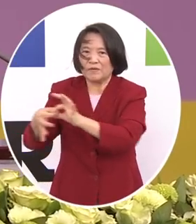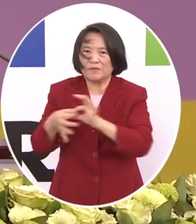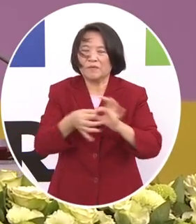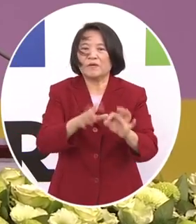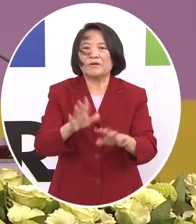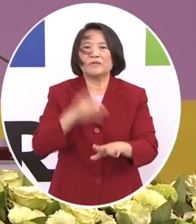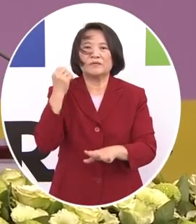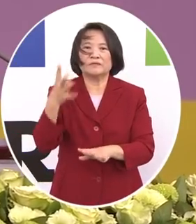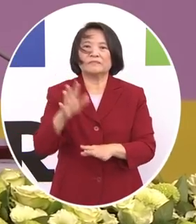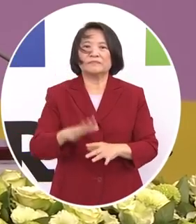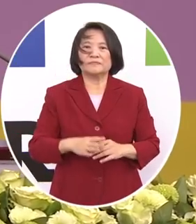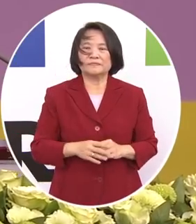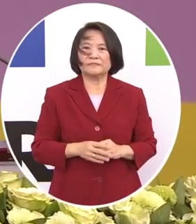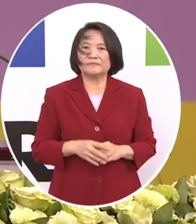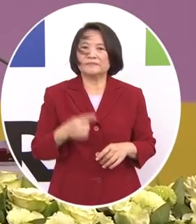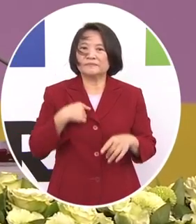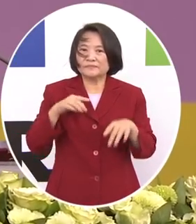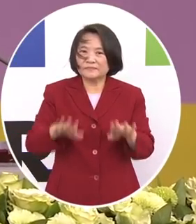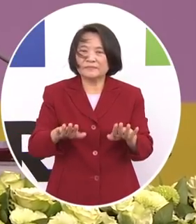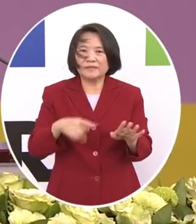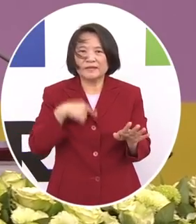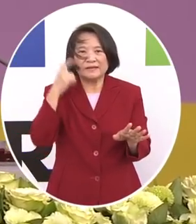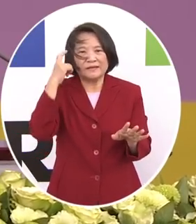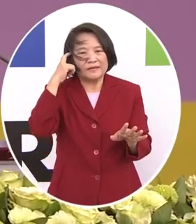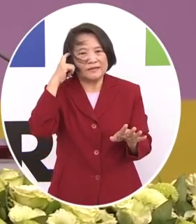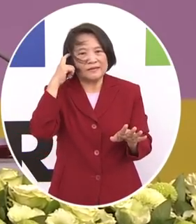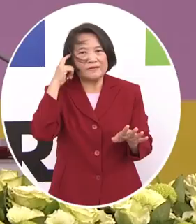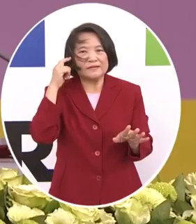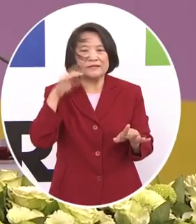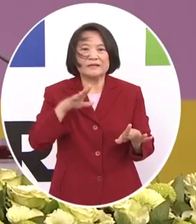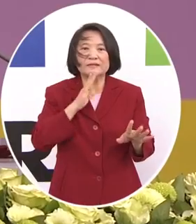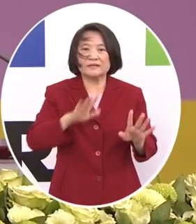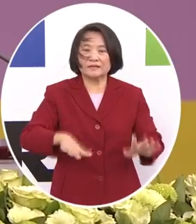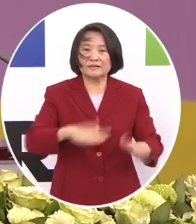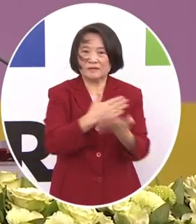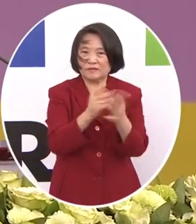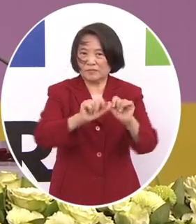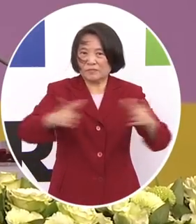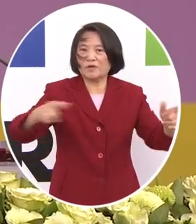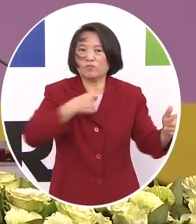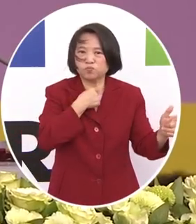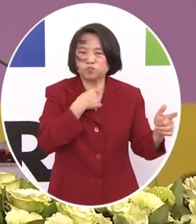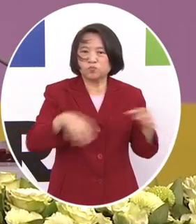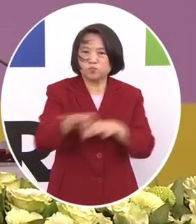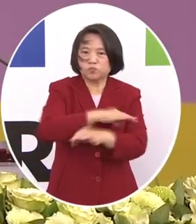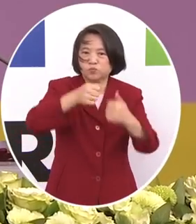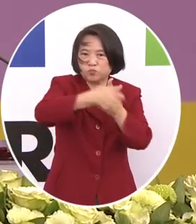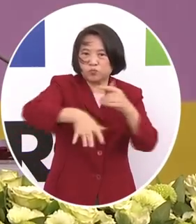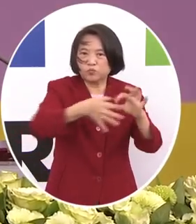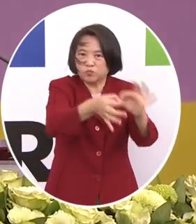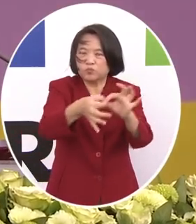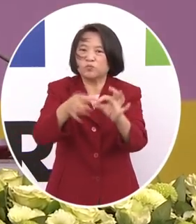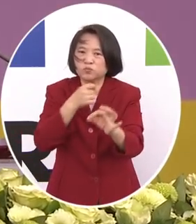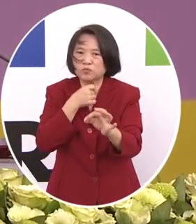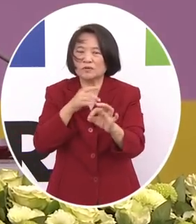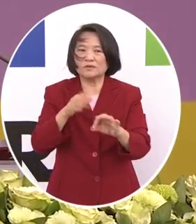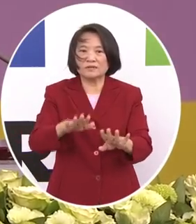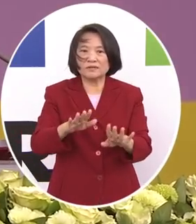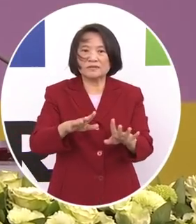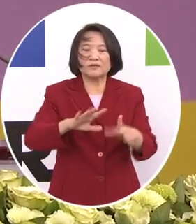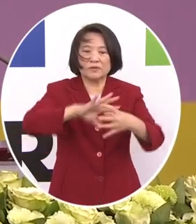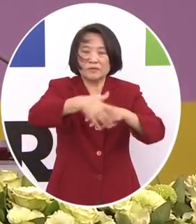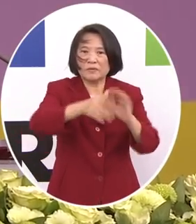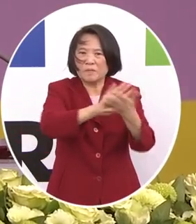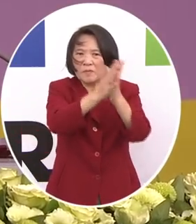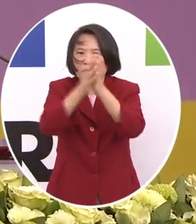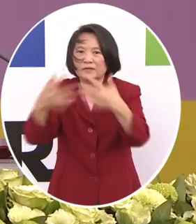成。我们也要强化多元的国际布局，产业才有能力在面对变局的时候